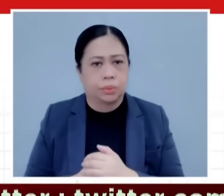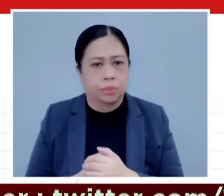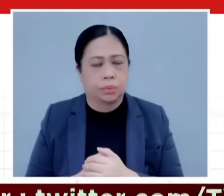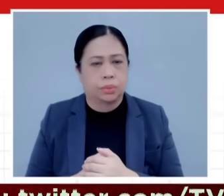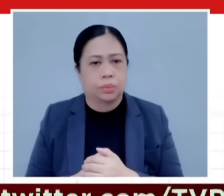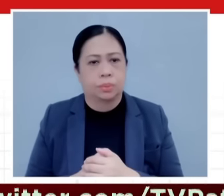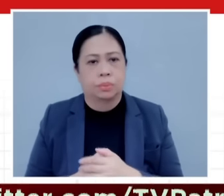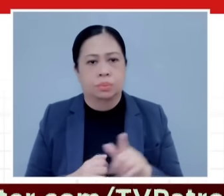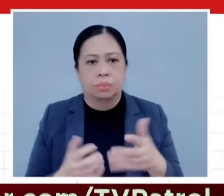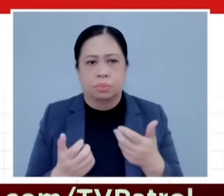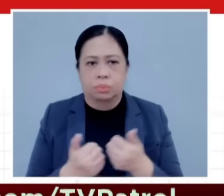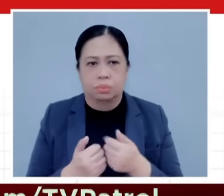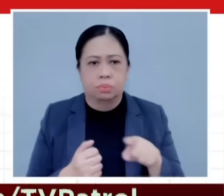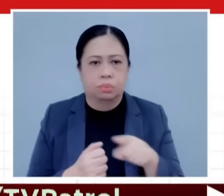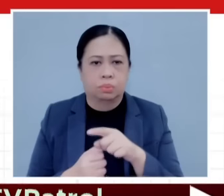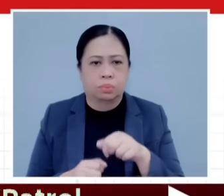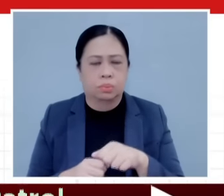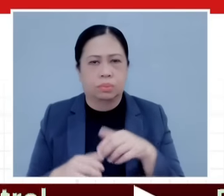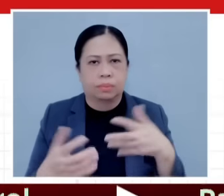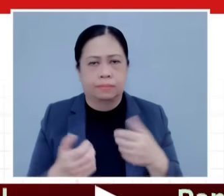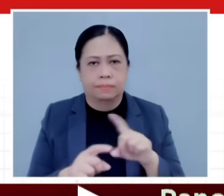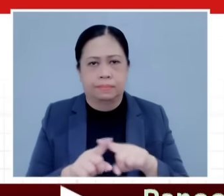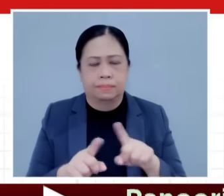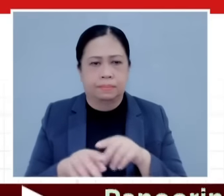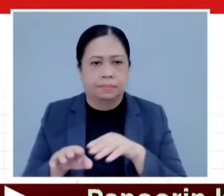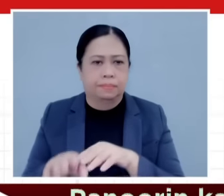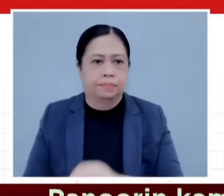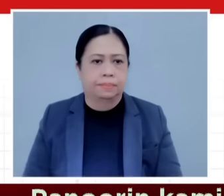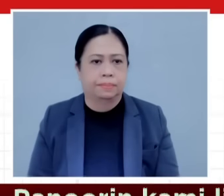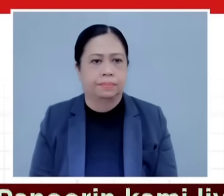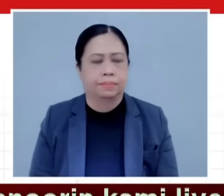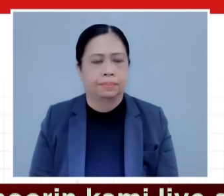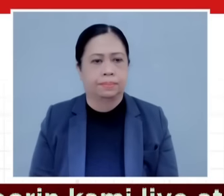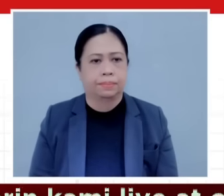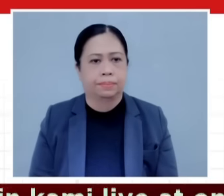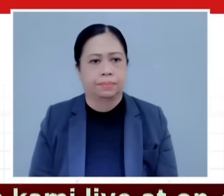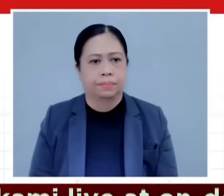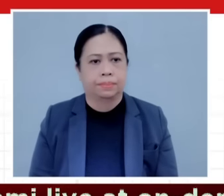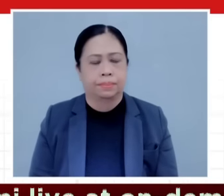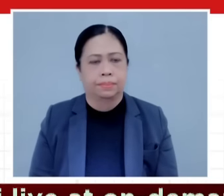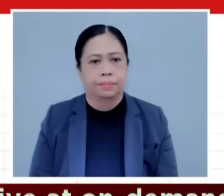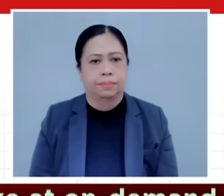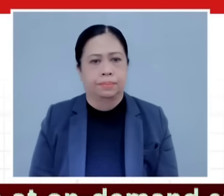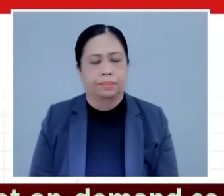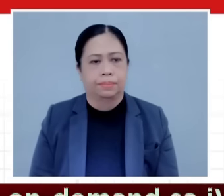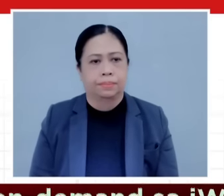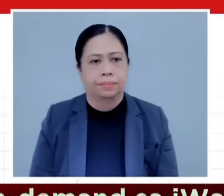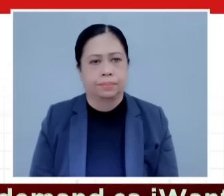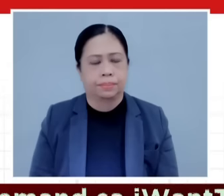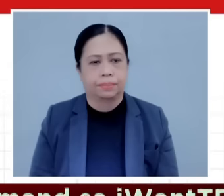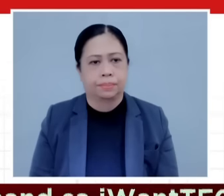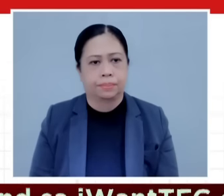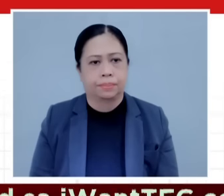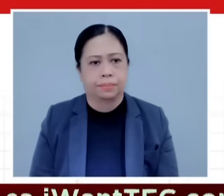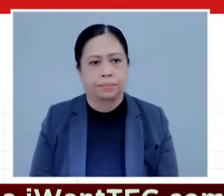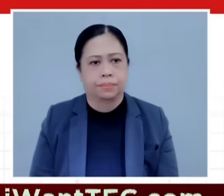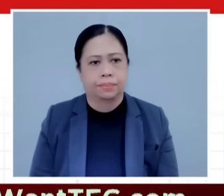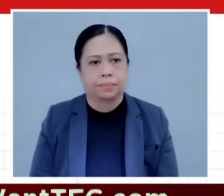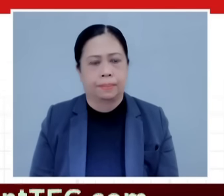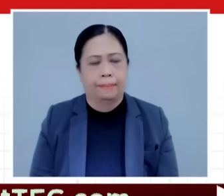na ring inilabas ng ahensya. Kaya naman, ang mga e-trikes, pedicabs, pati na rin tricycle, hindi lamang nagdudulot ng